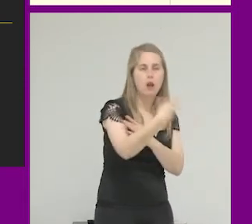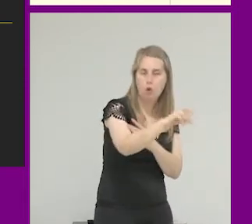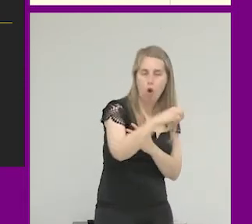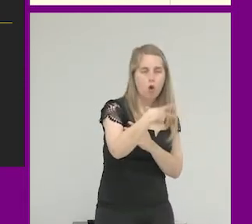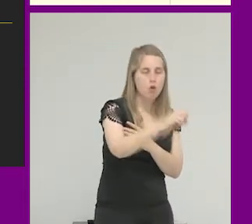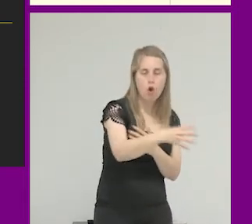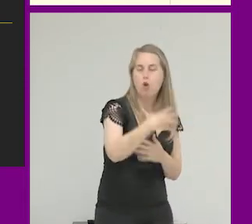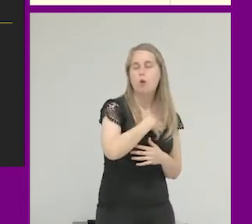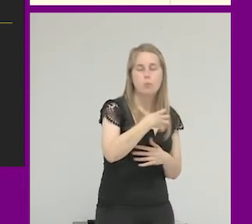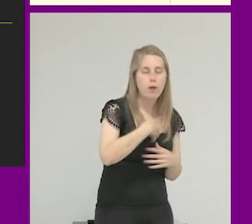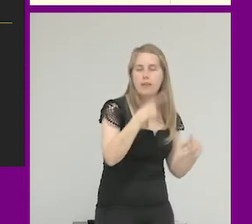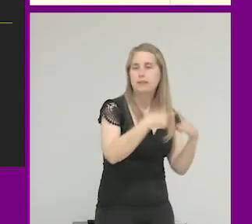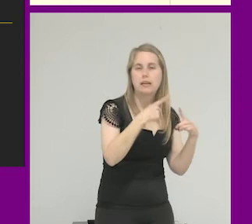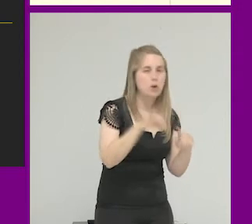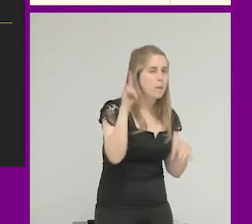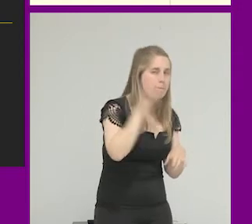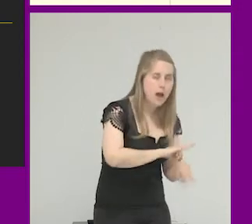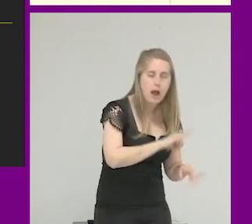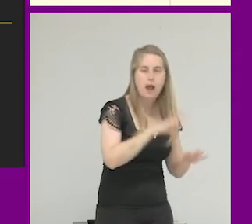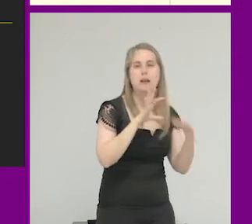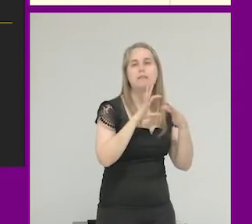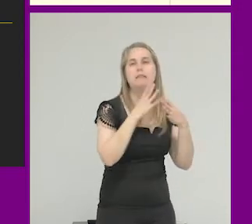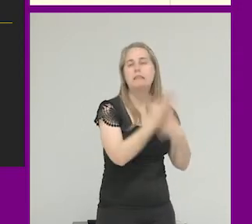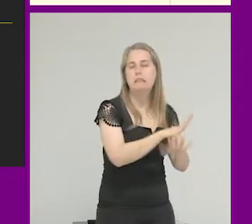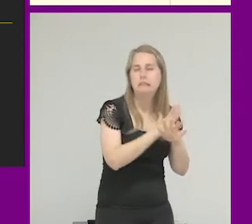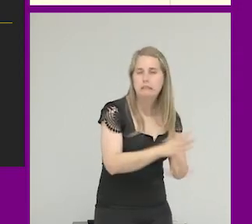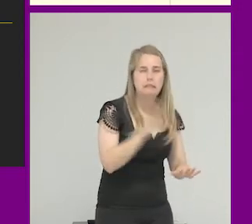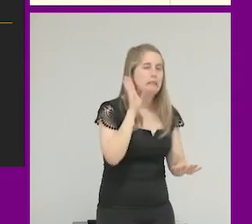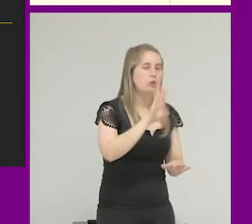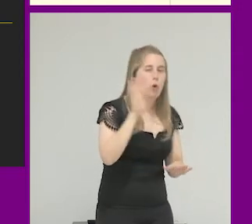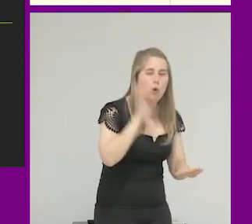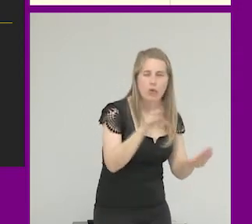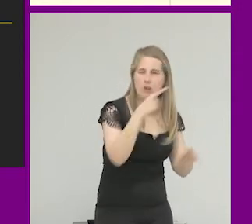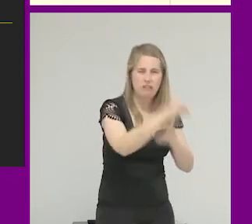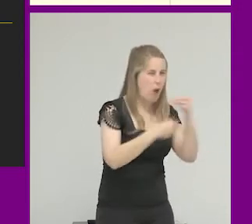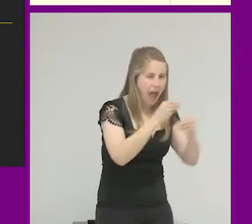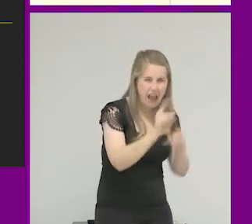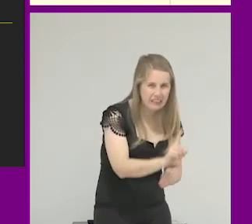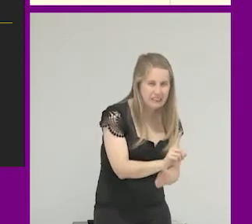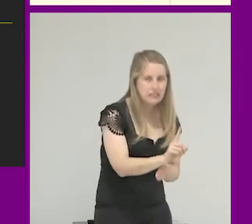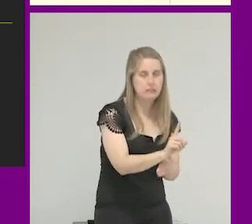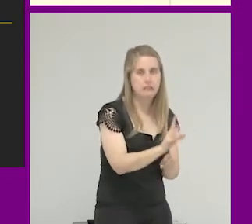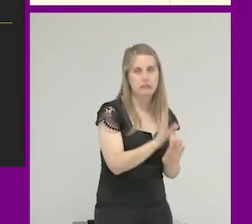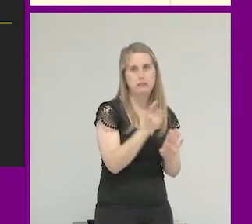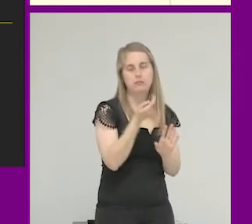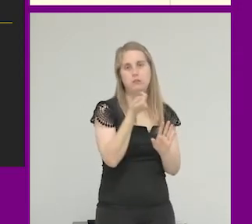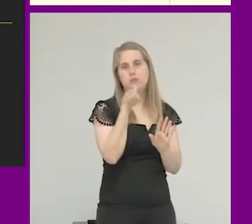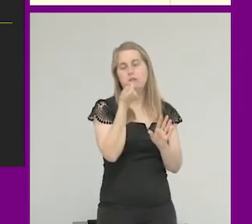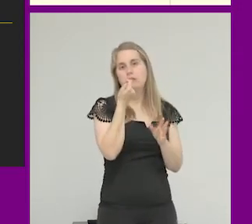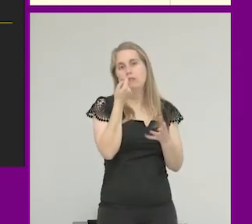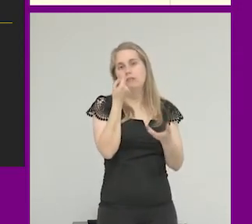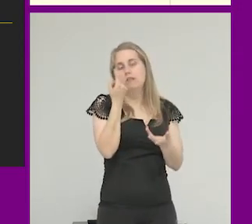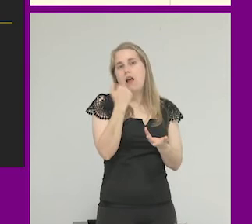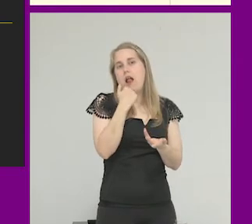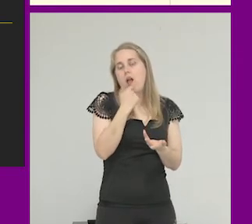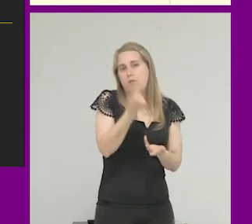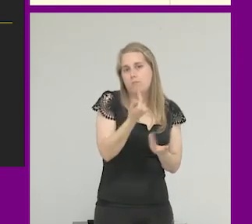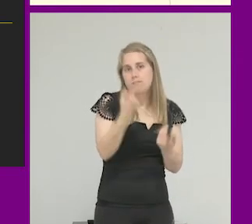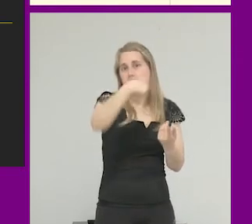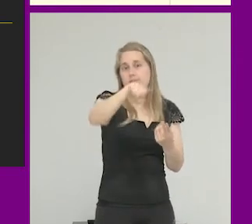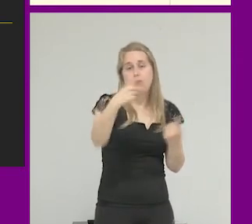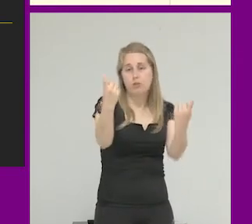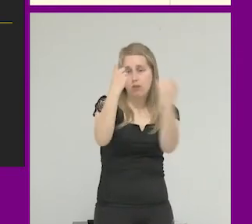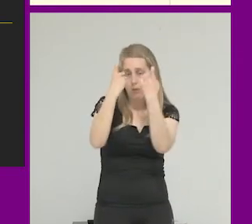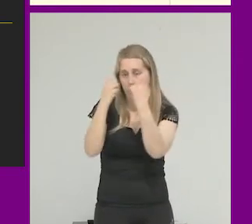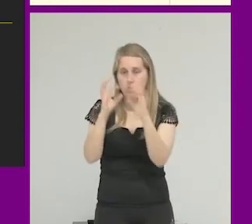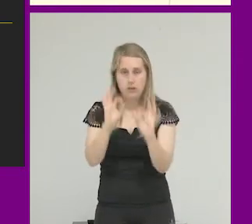gaizki dago, sexuarremanak dira zer zikina, ez egin nago, bestea. Bizka bat, bueno, asko jaso dugun